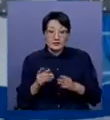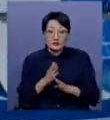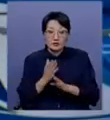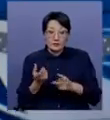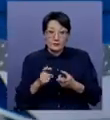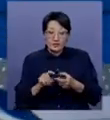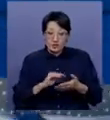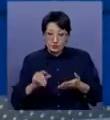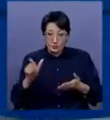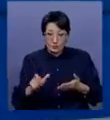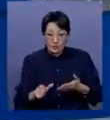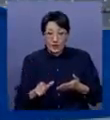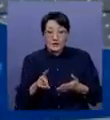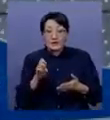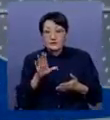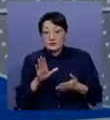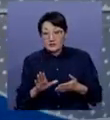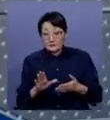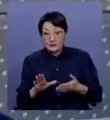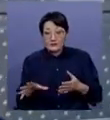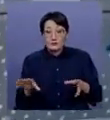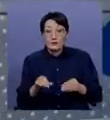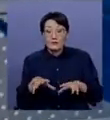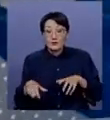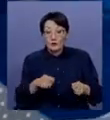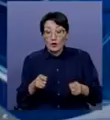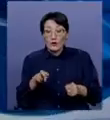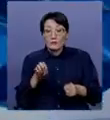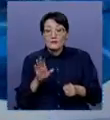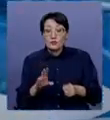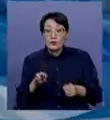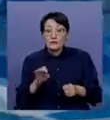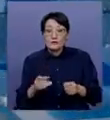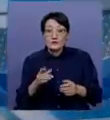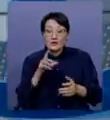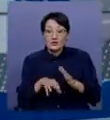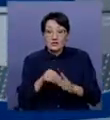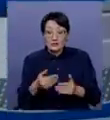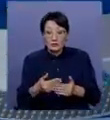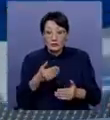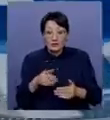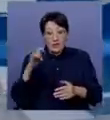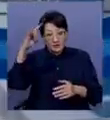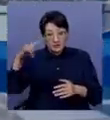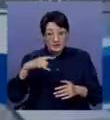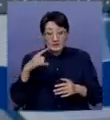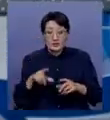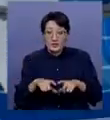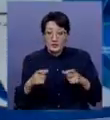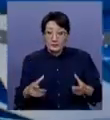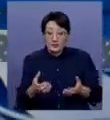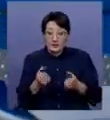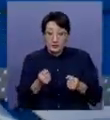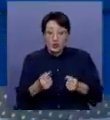байланыстырған жазушы елбасы Нұрсултан Әбішұлы мен президент Қасым Жомарт Тоқаевтан сайлау алдында қазақ тілінен емтихан